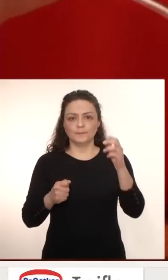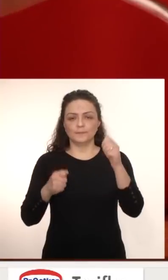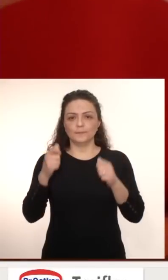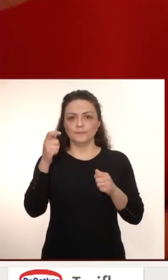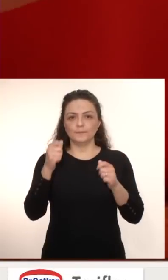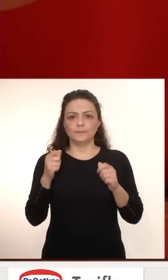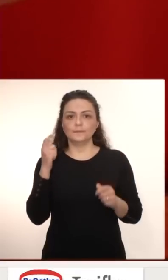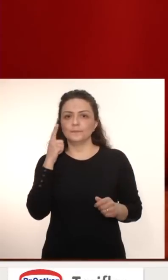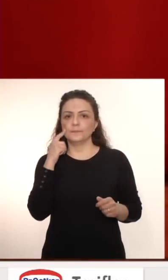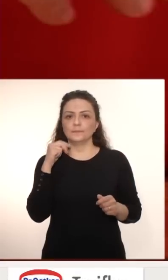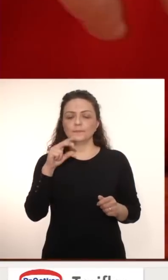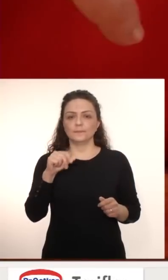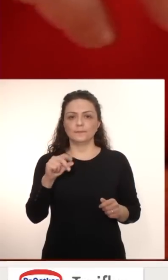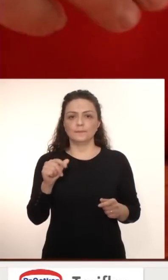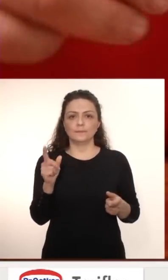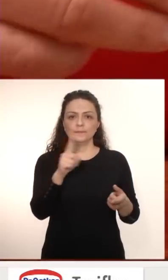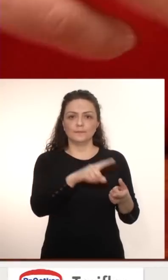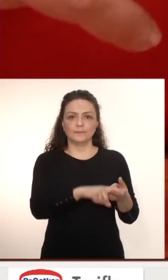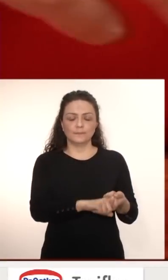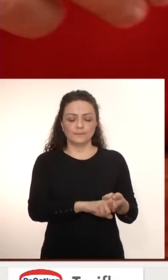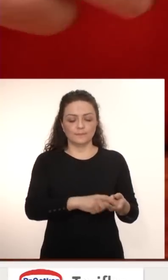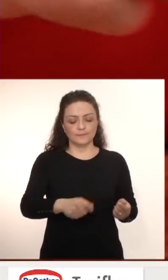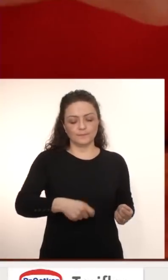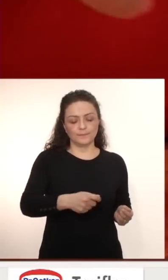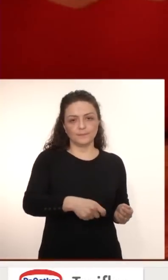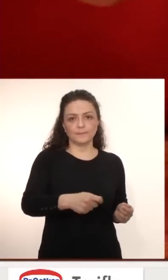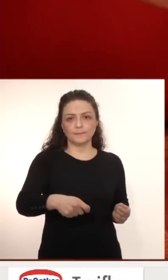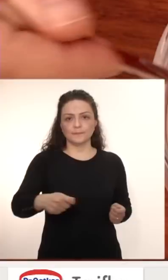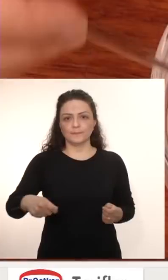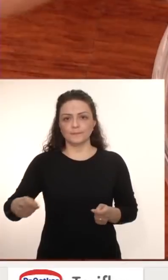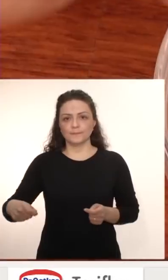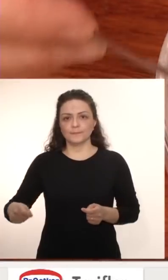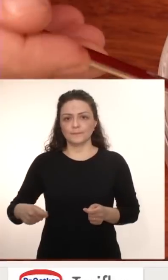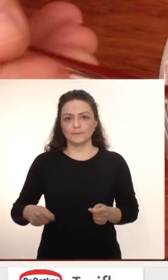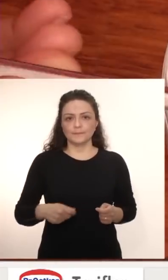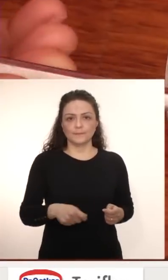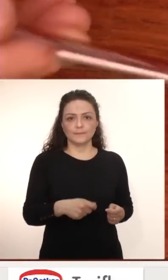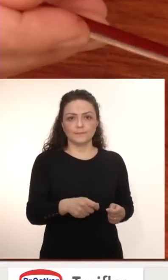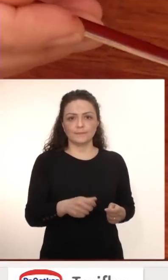Süte toz şeker ekleyin ve eriyinceye kadar karıştırın.